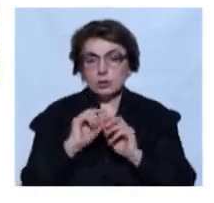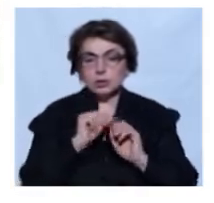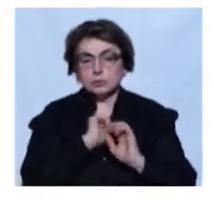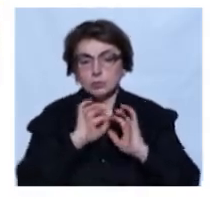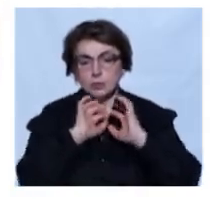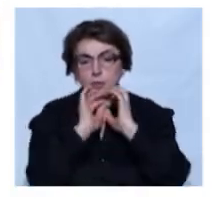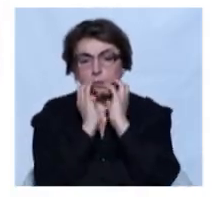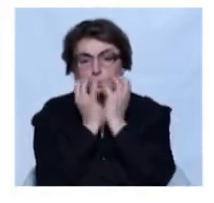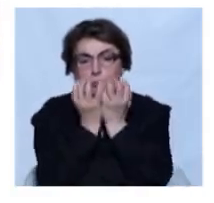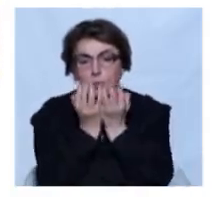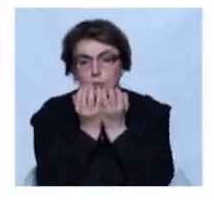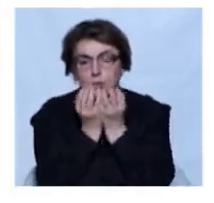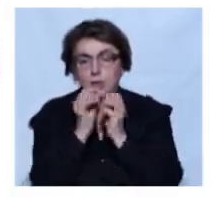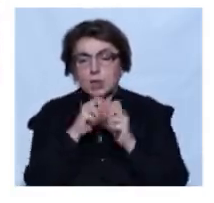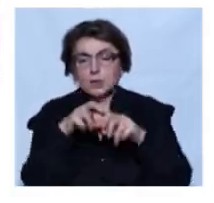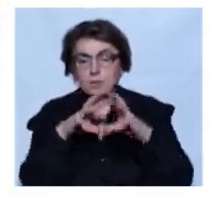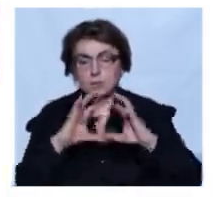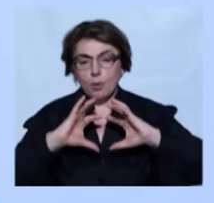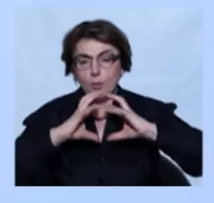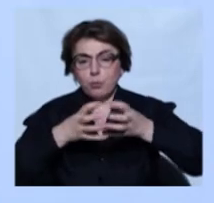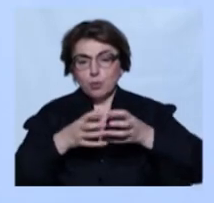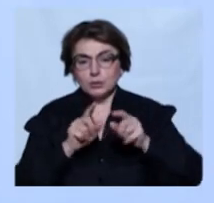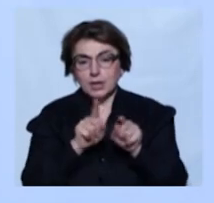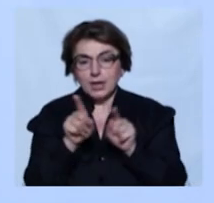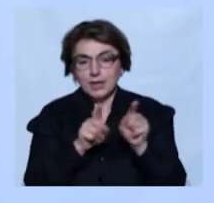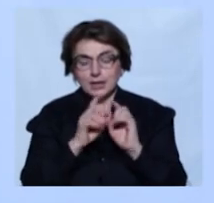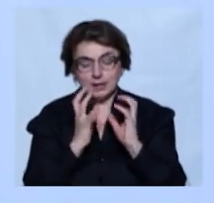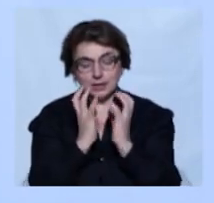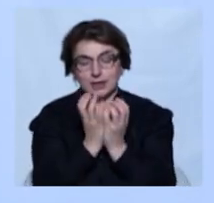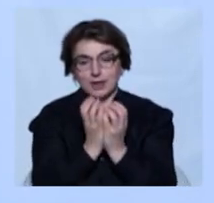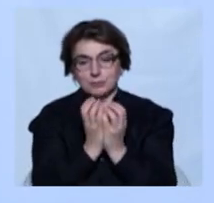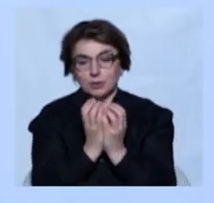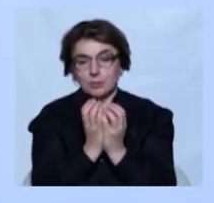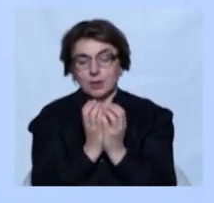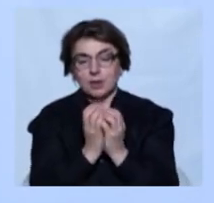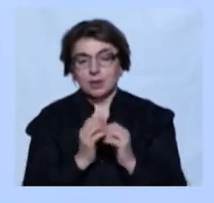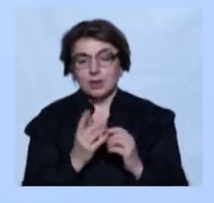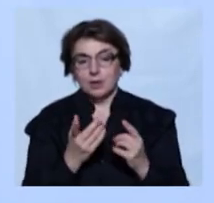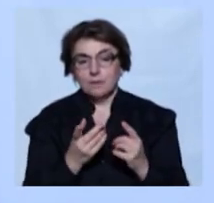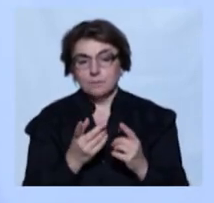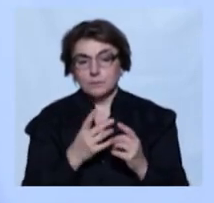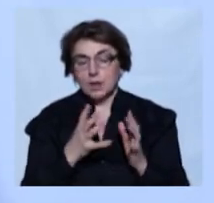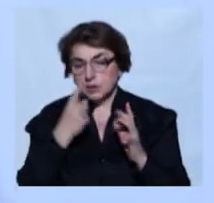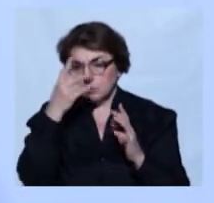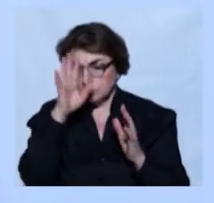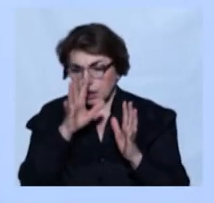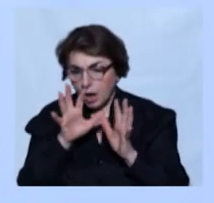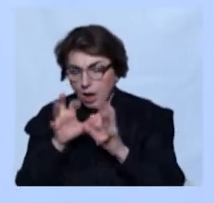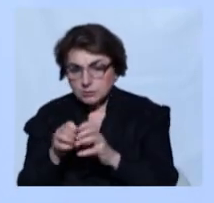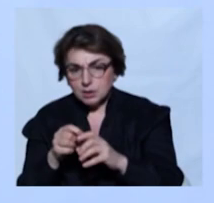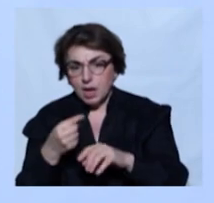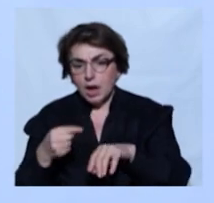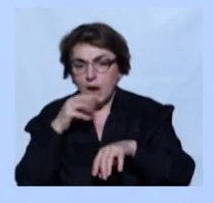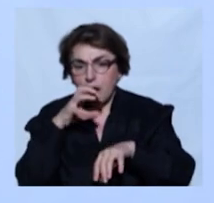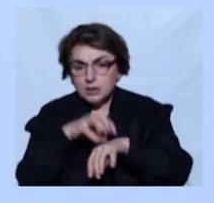მრგვალდება, ეკლიან ბურთს გავსის, მაშინ ხდება ეკლიანი ბურთი და მტაცებელს ეკალი ერჭობა